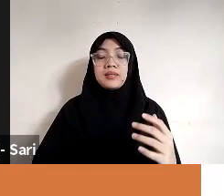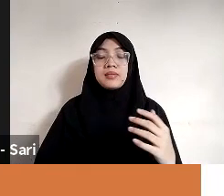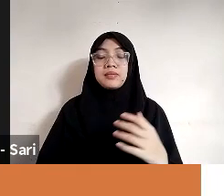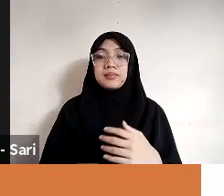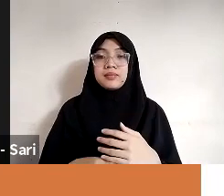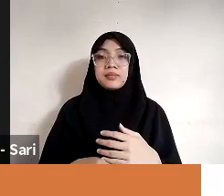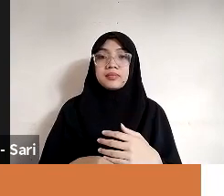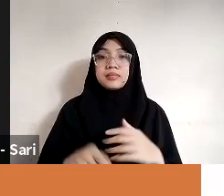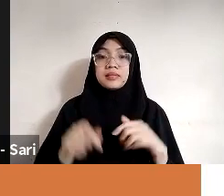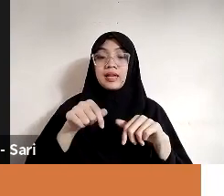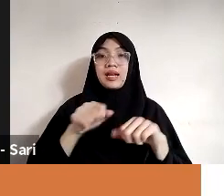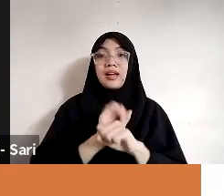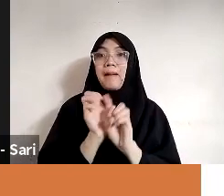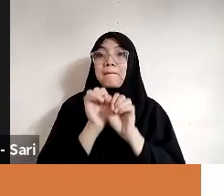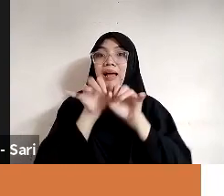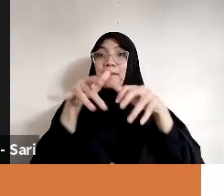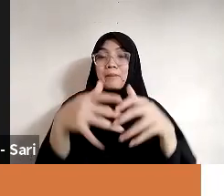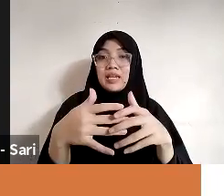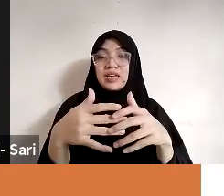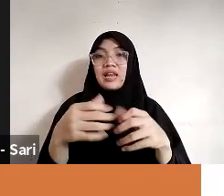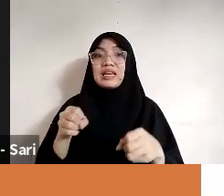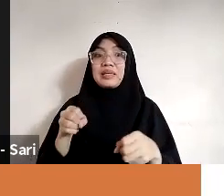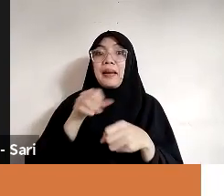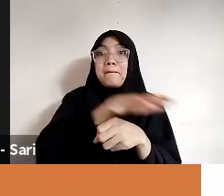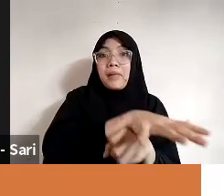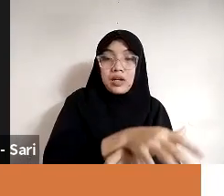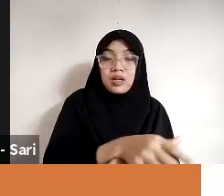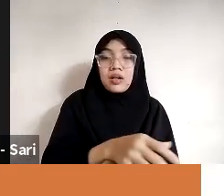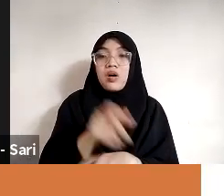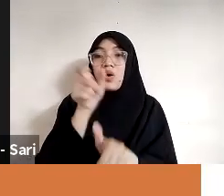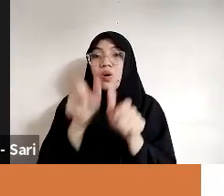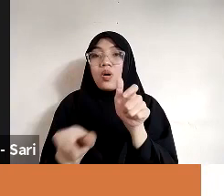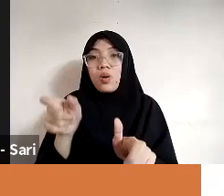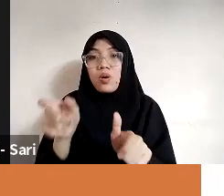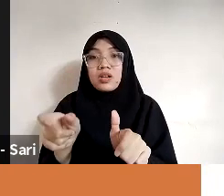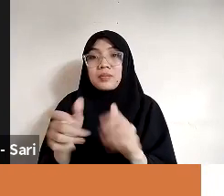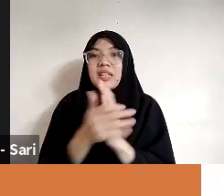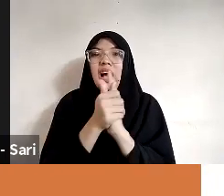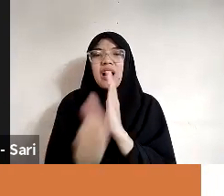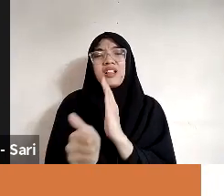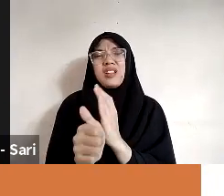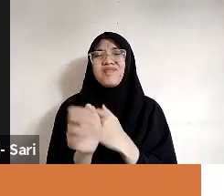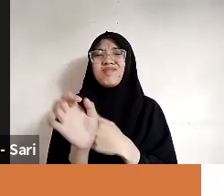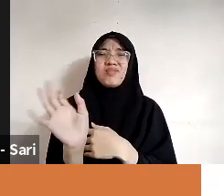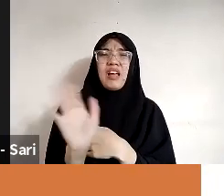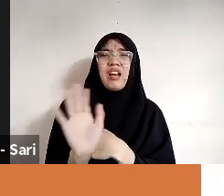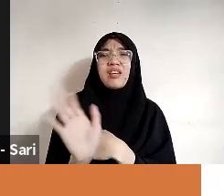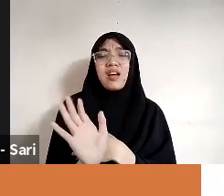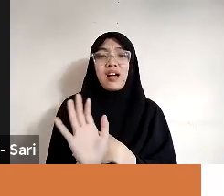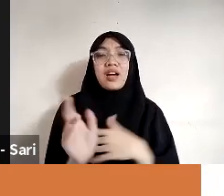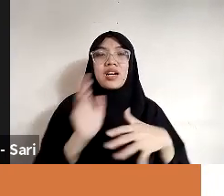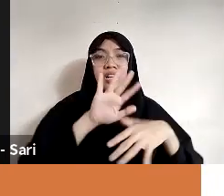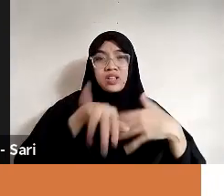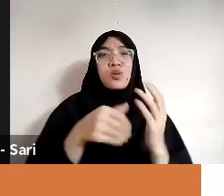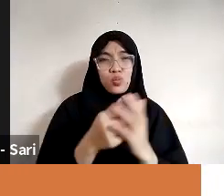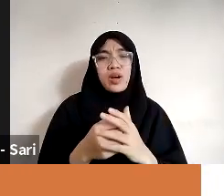pandemi ini dan dampaknya, ini memang nggak ada orang yang punya keahlian seperti ini. Semuanya juga mengalami